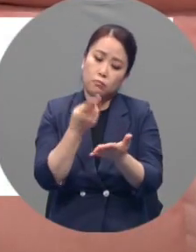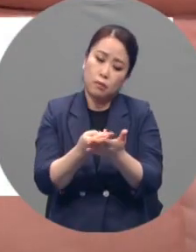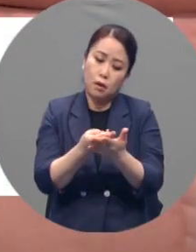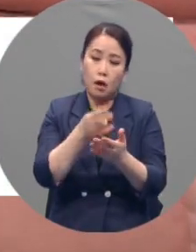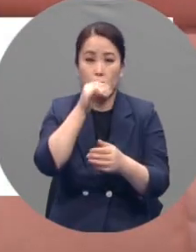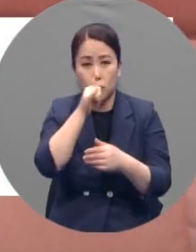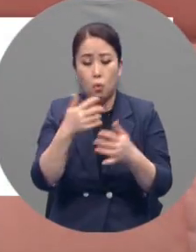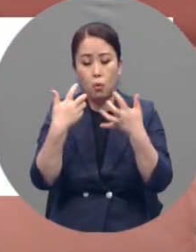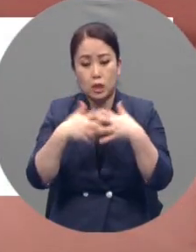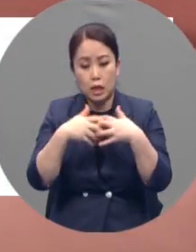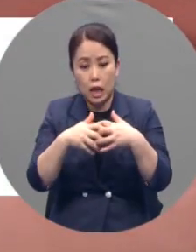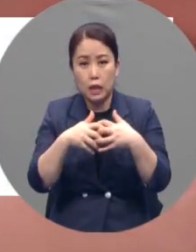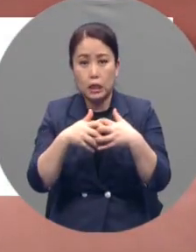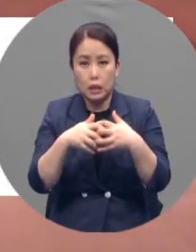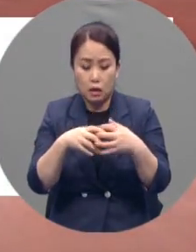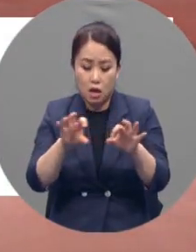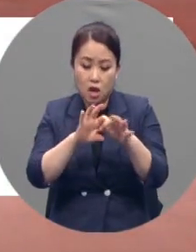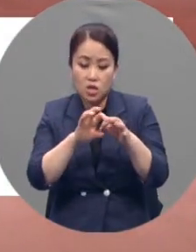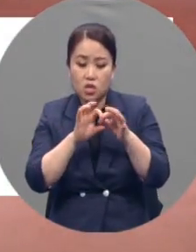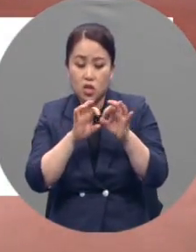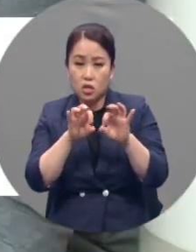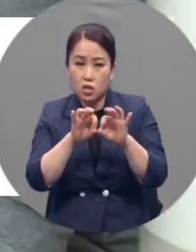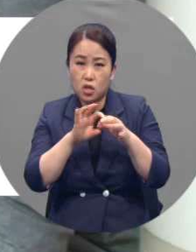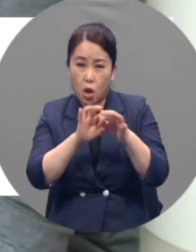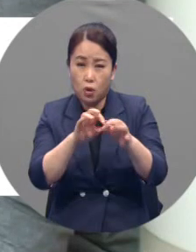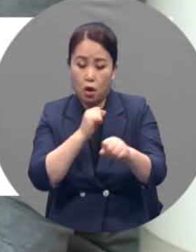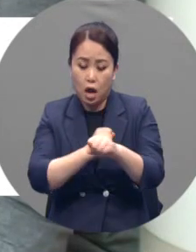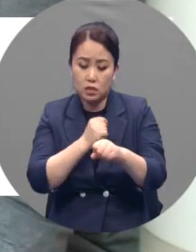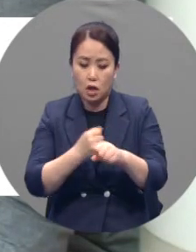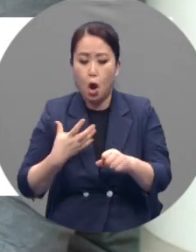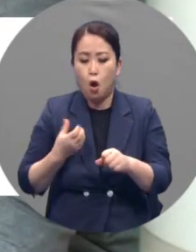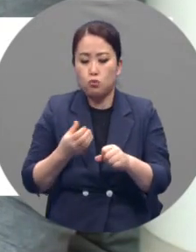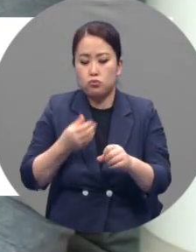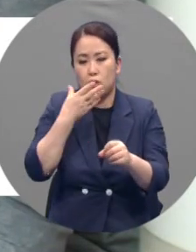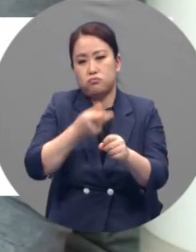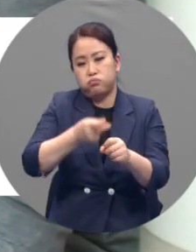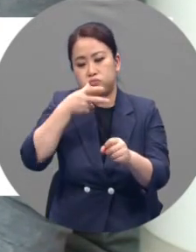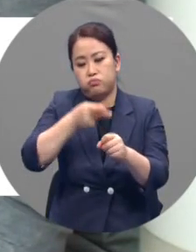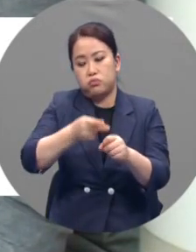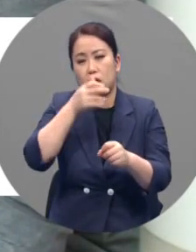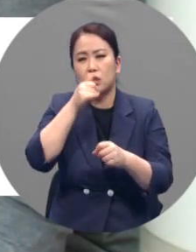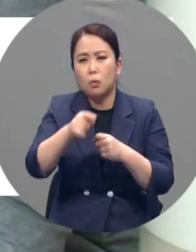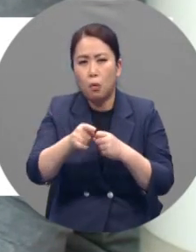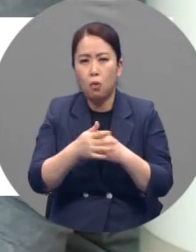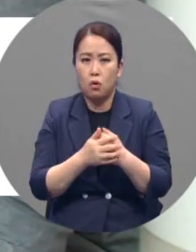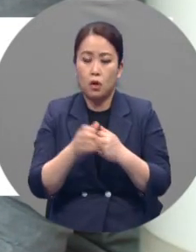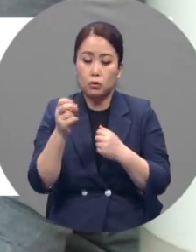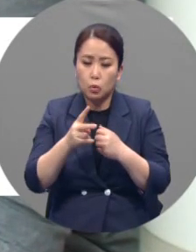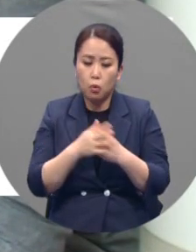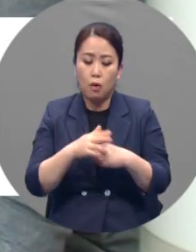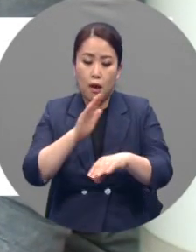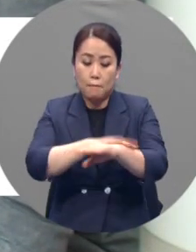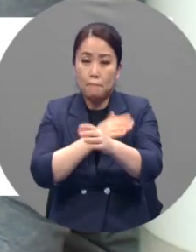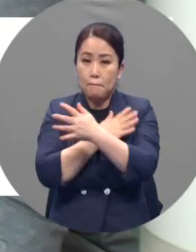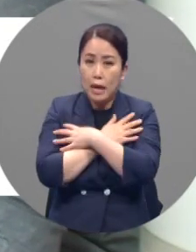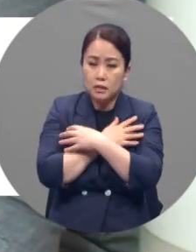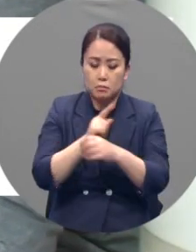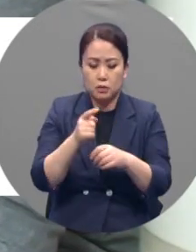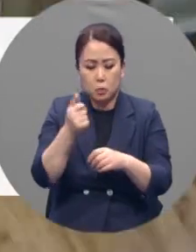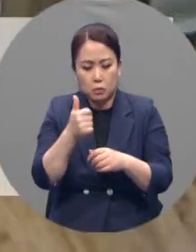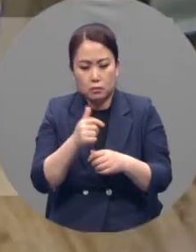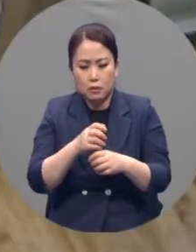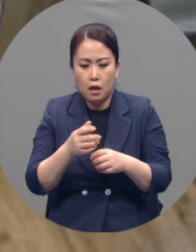기계에다가 연결해가지고 우유를 1시간 걸쳐서 먹이고 척추 반응으로 의식적으로 하는 게 아니고 만지면 이렇게 몸을 약간